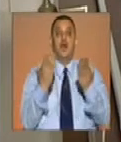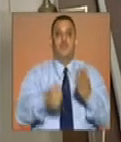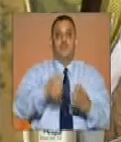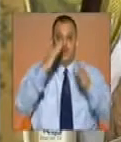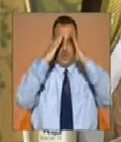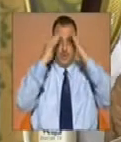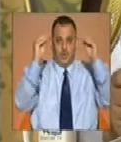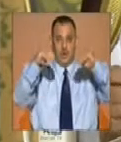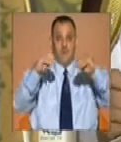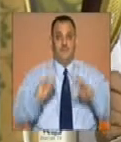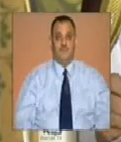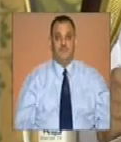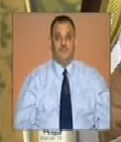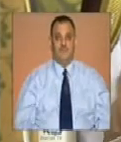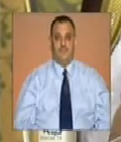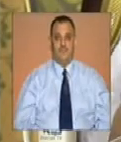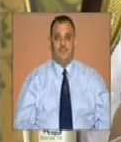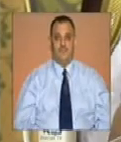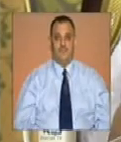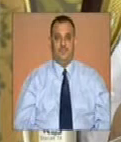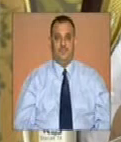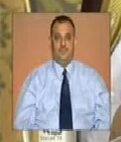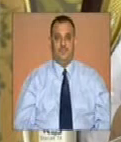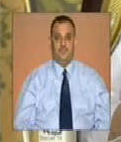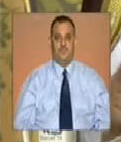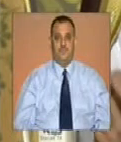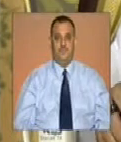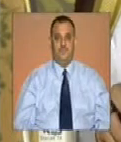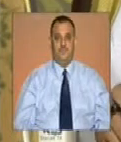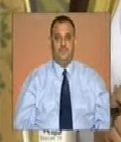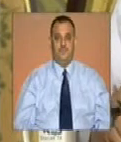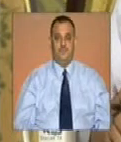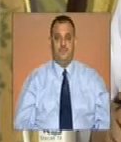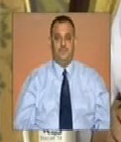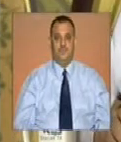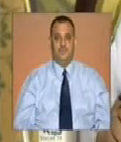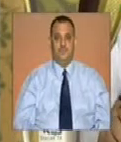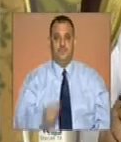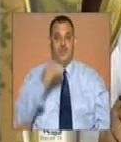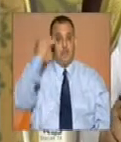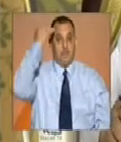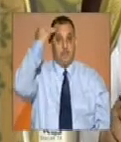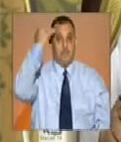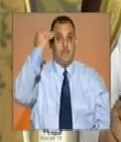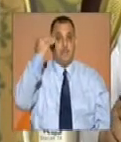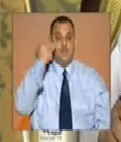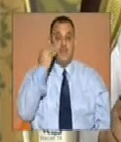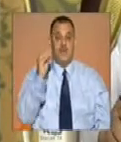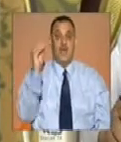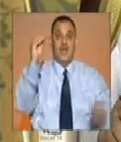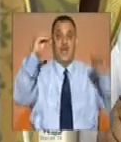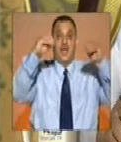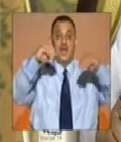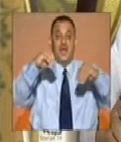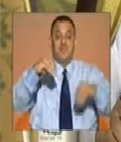الله خير، شكرا جزيلا. سلام. تفضل. نعم. طيب، الاخت ام اشرف بارك الله فيها من